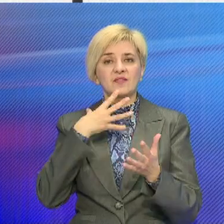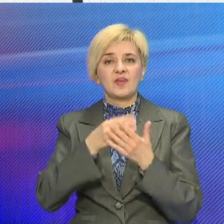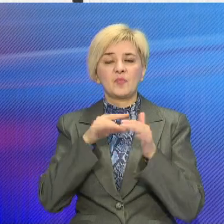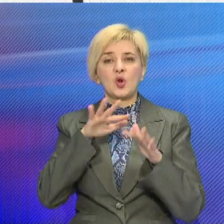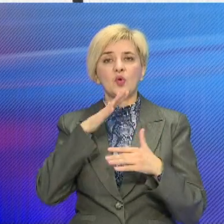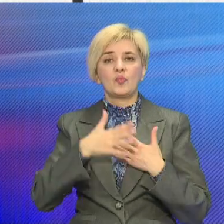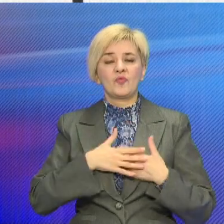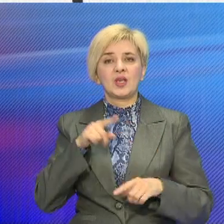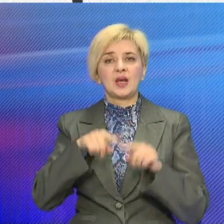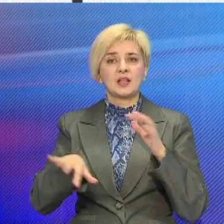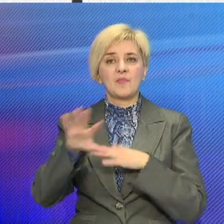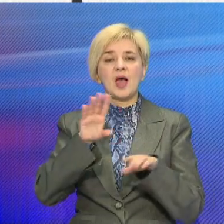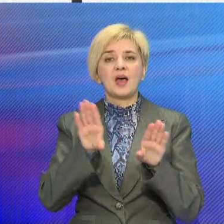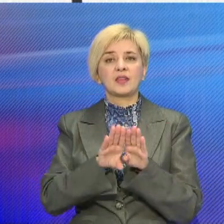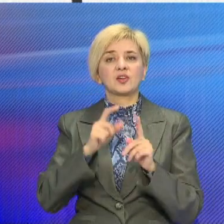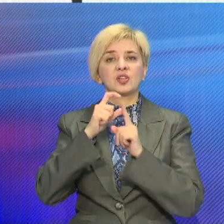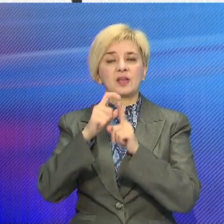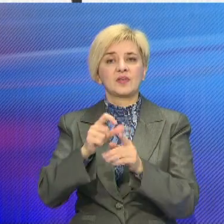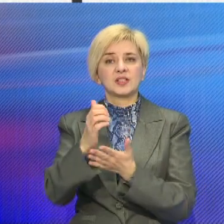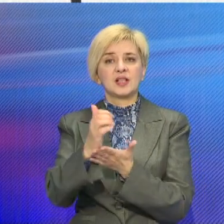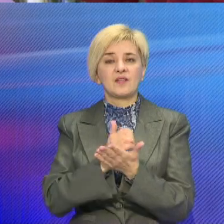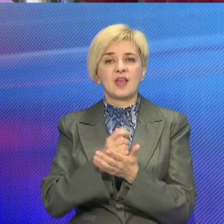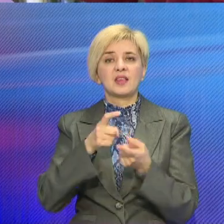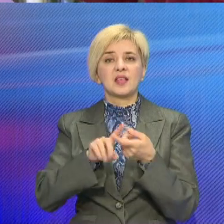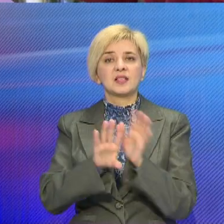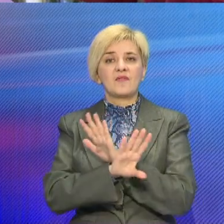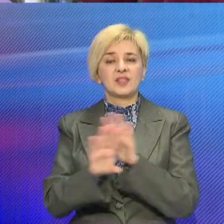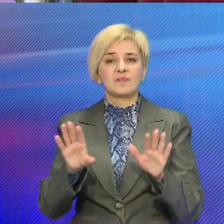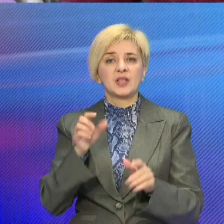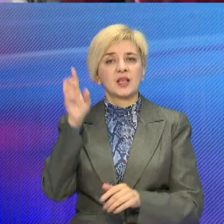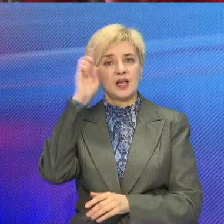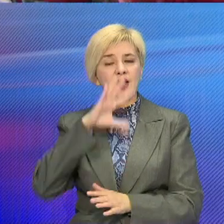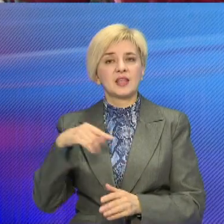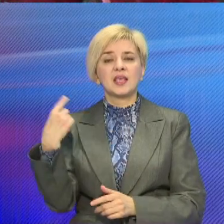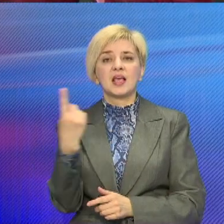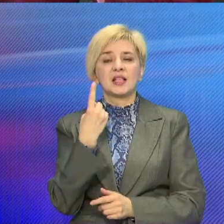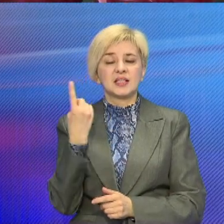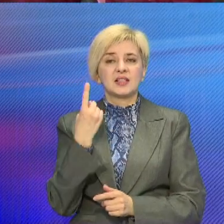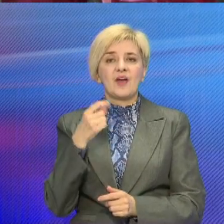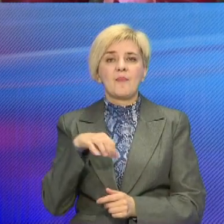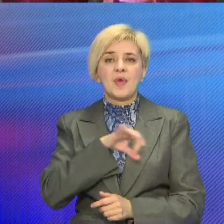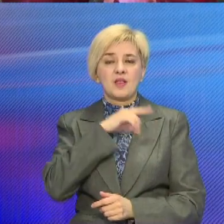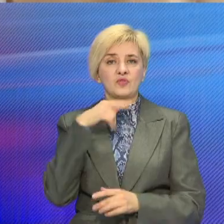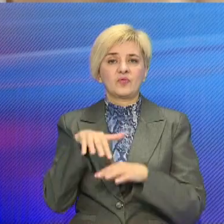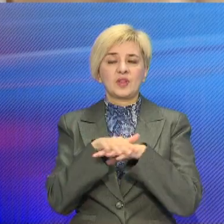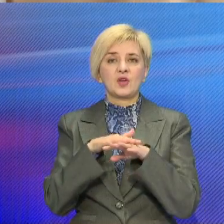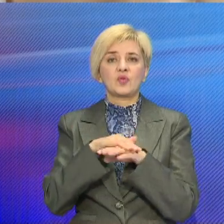родимы. А так само наказывая заховать незалежность краины, одинство белорусского народа и не дозволить никому